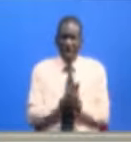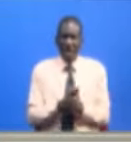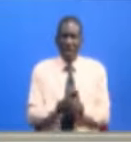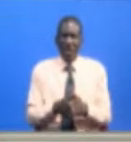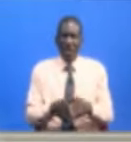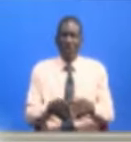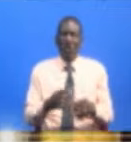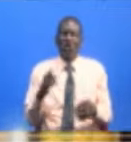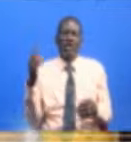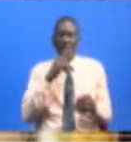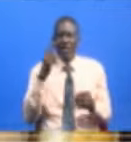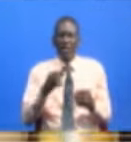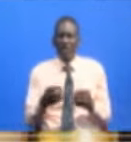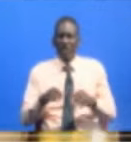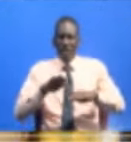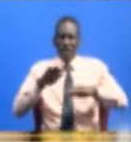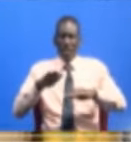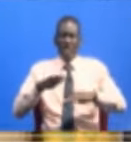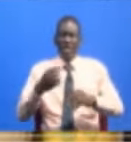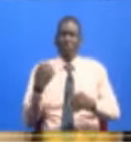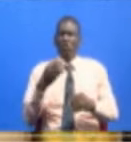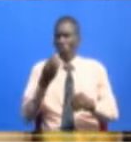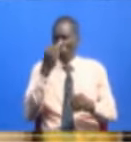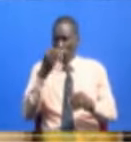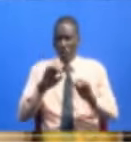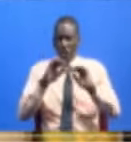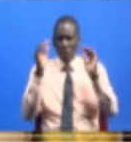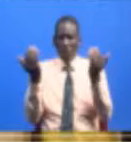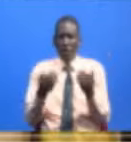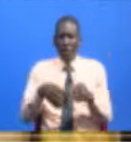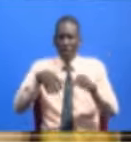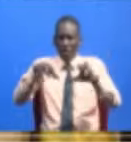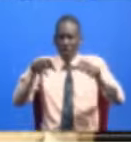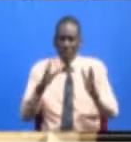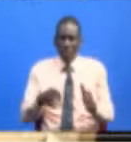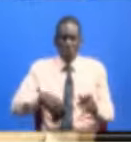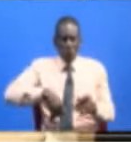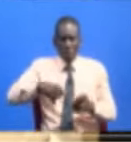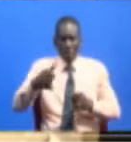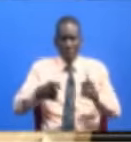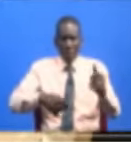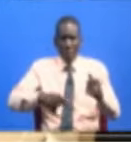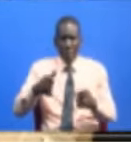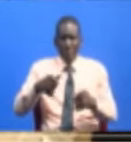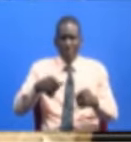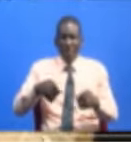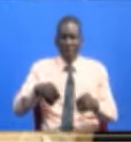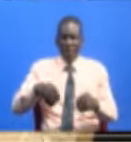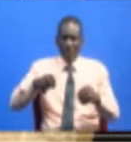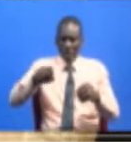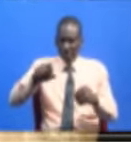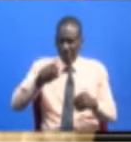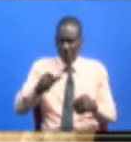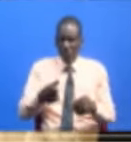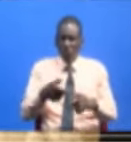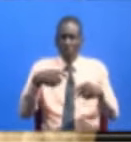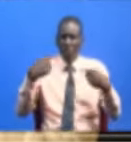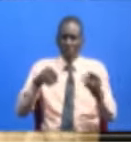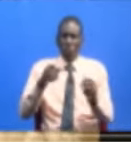chakula ulimwenguni. Wakulima wanatakiwa kununua mbegu kutoka kwa wauzaji walio na leseni ya kuuza mbegu